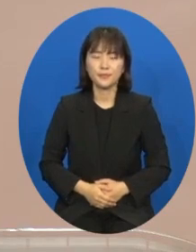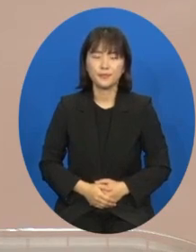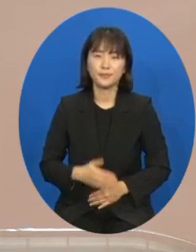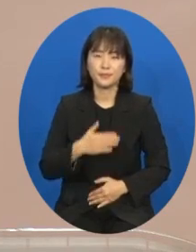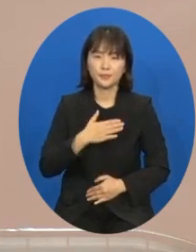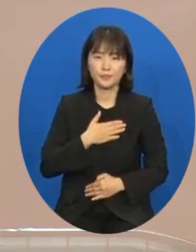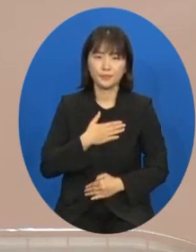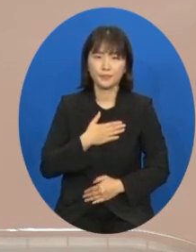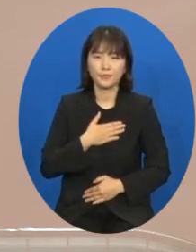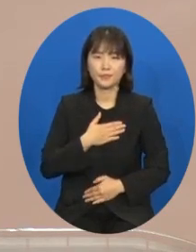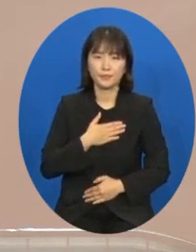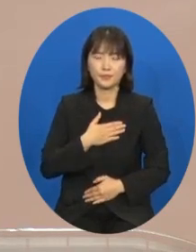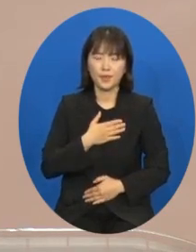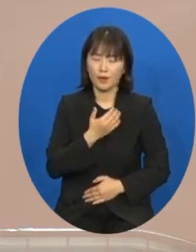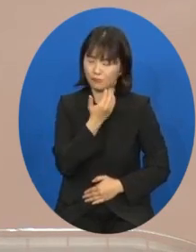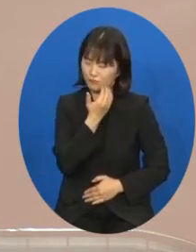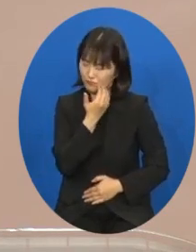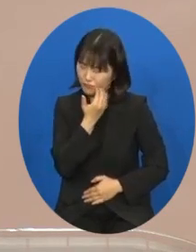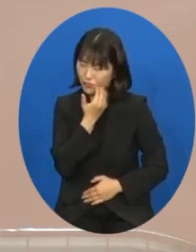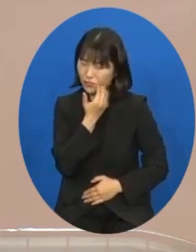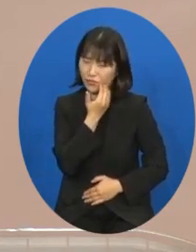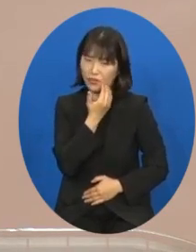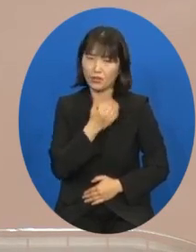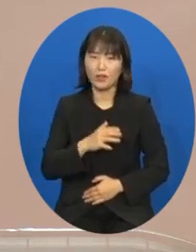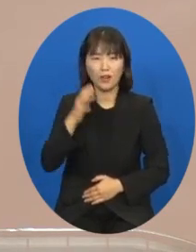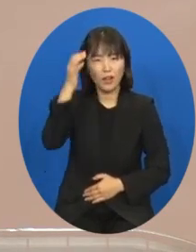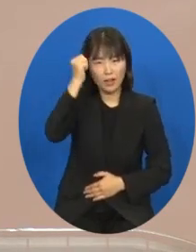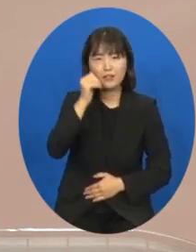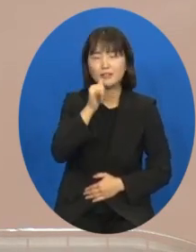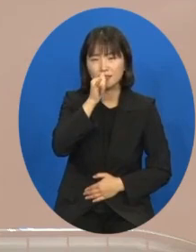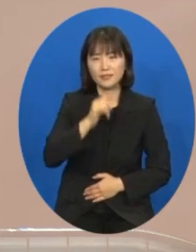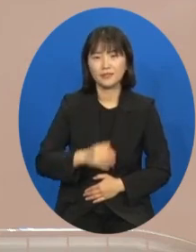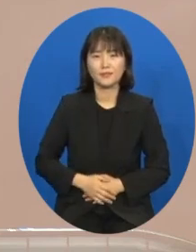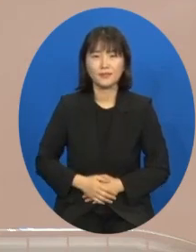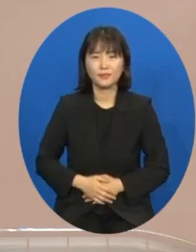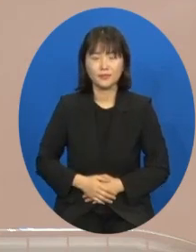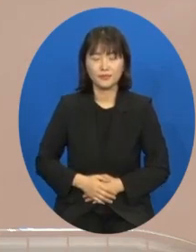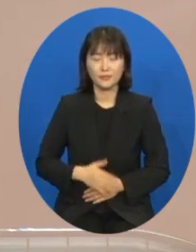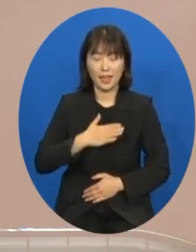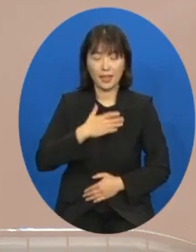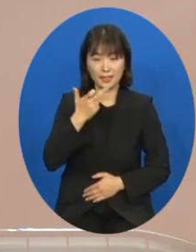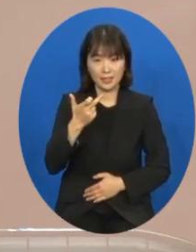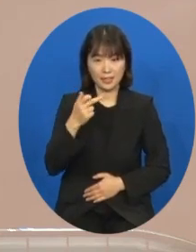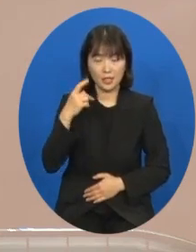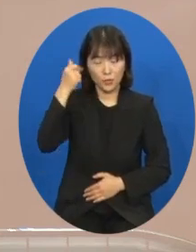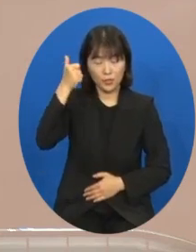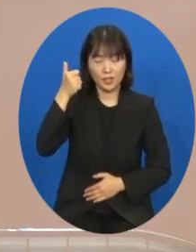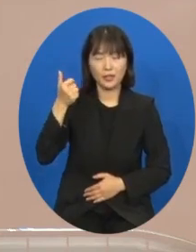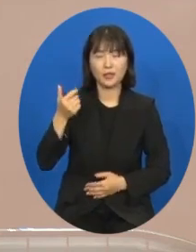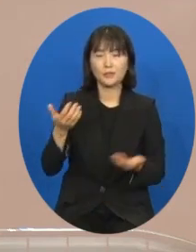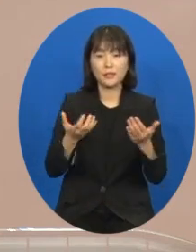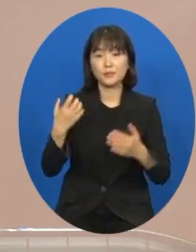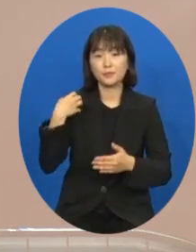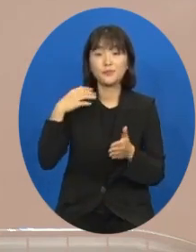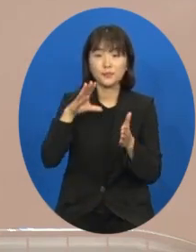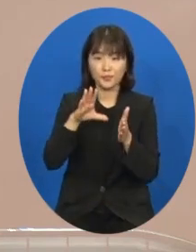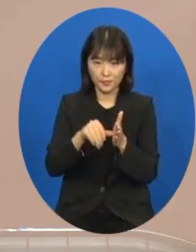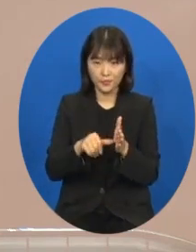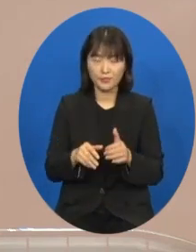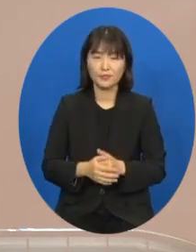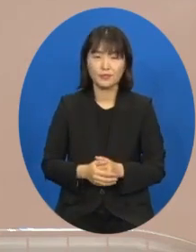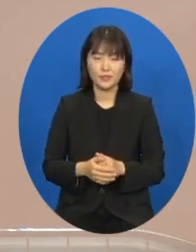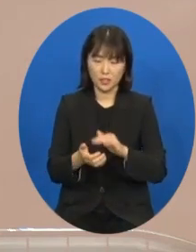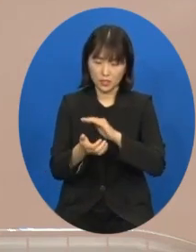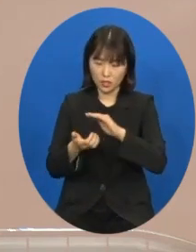제가 참 부끄러운 그런 기억이 있습니다. 제가 안산에서 목회할 때 그때